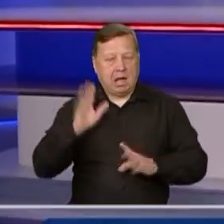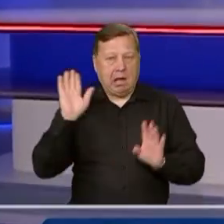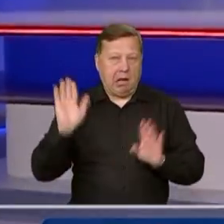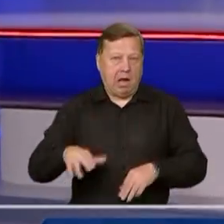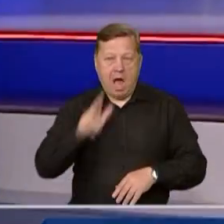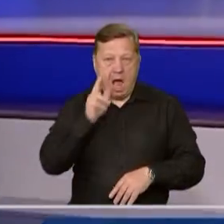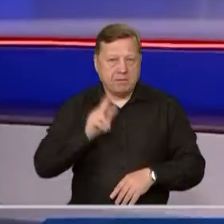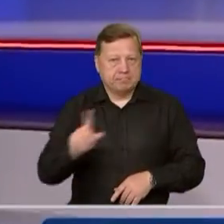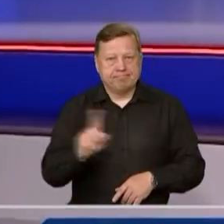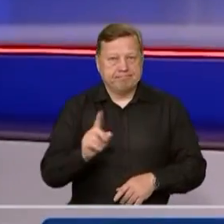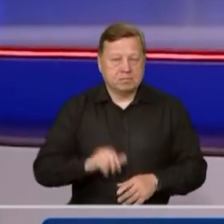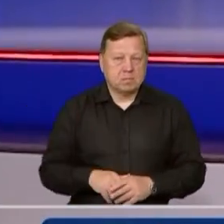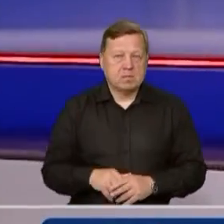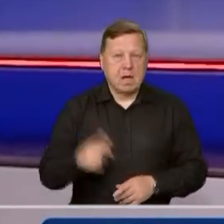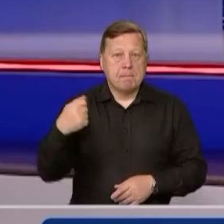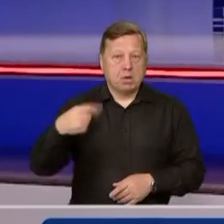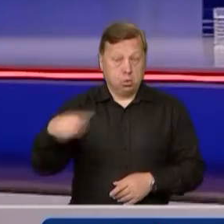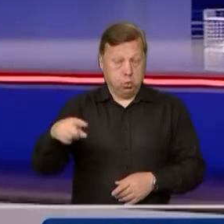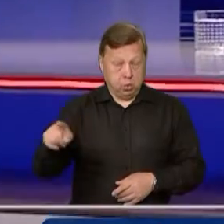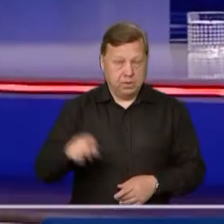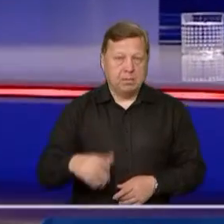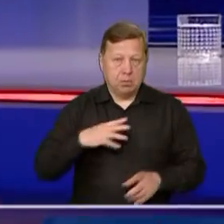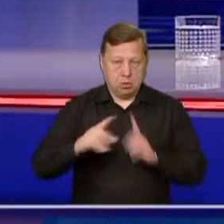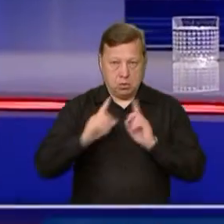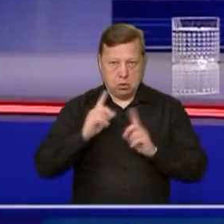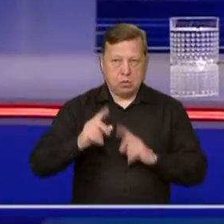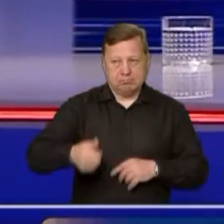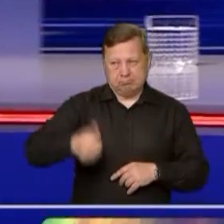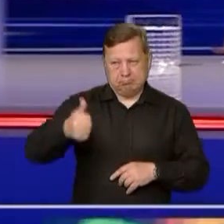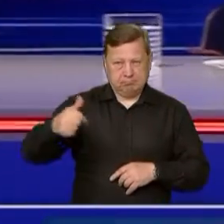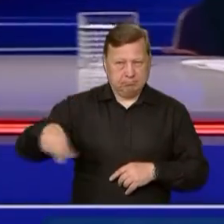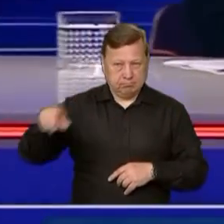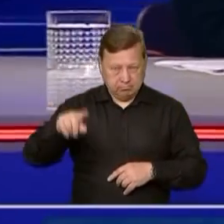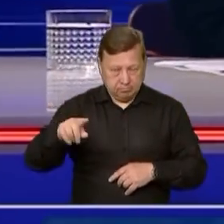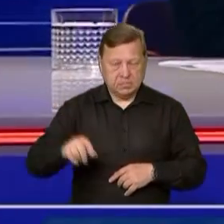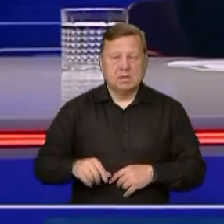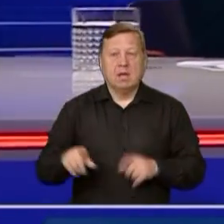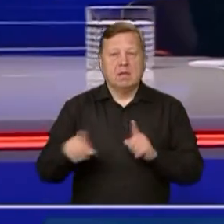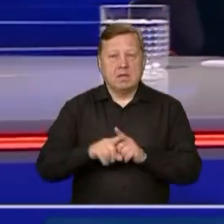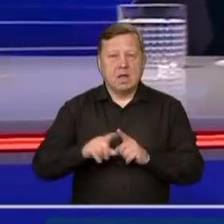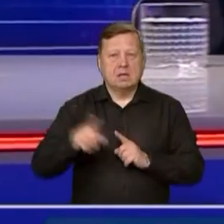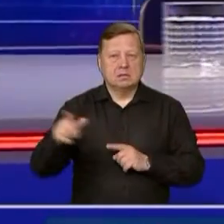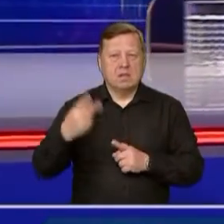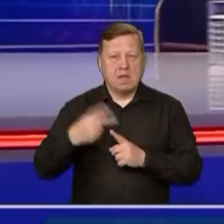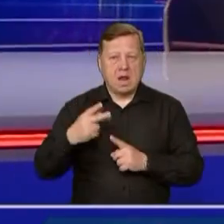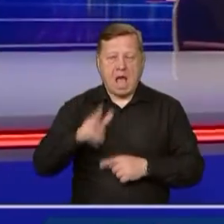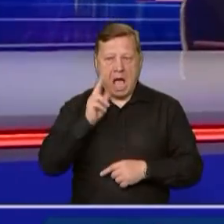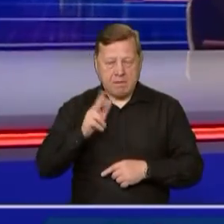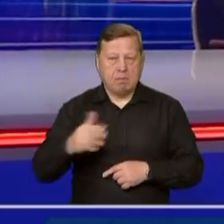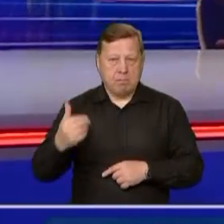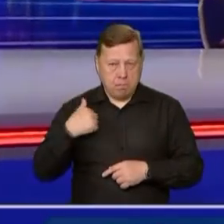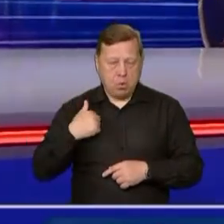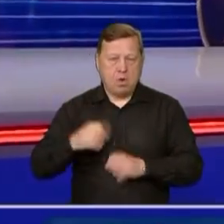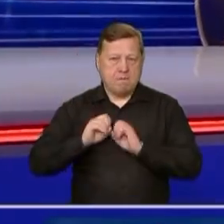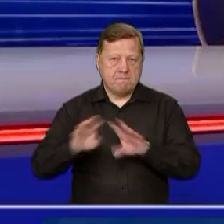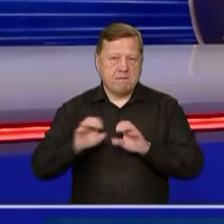społeczeństw afrykańskich. Prezydent Duda nie tylko rozmawiał z przywódcami, również udzielił wywiadu BBC Afryka, żeby dokładnie powiedzieć, o co chodzi w